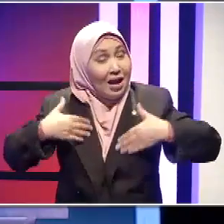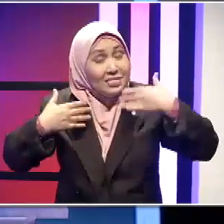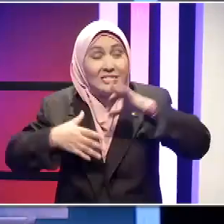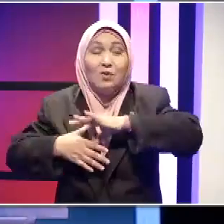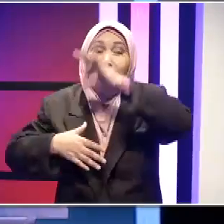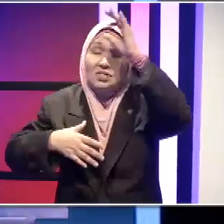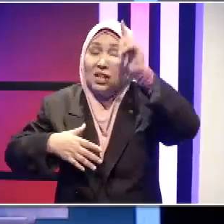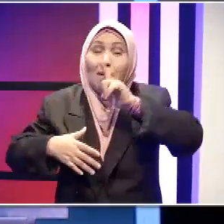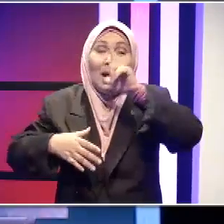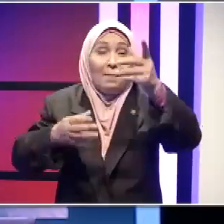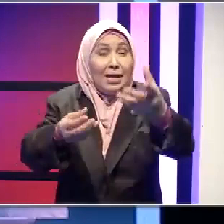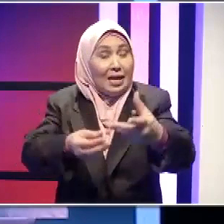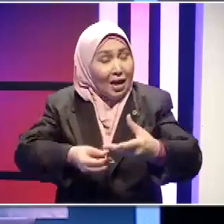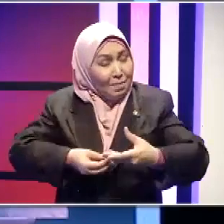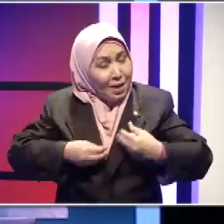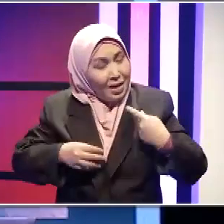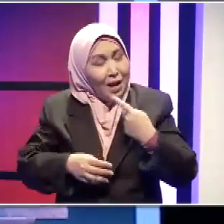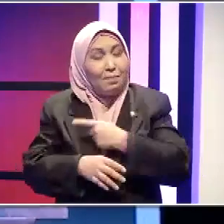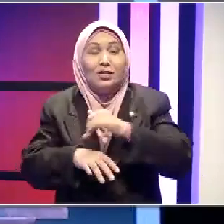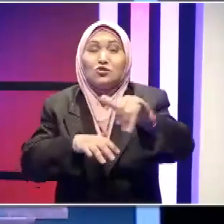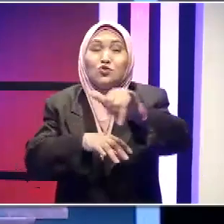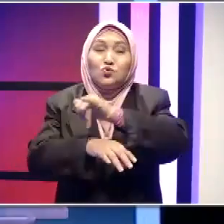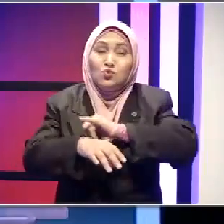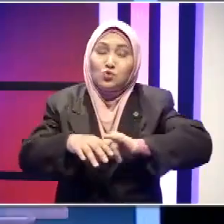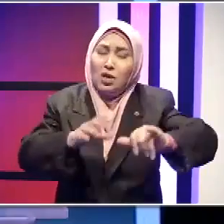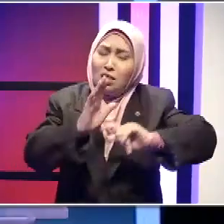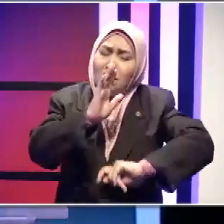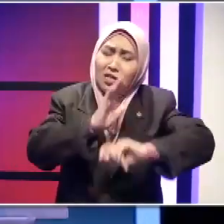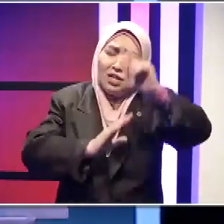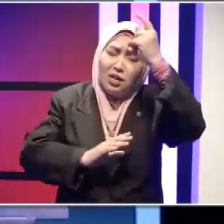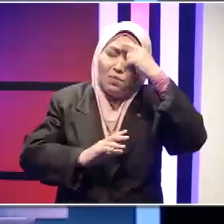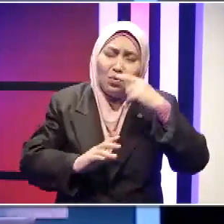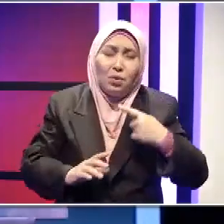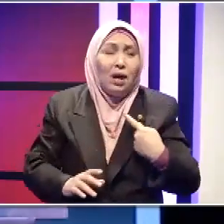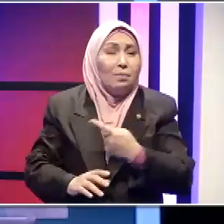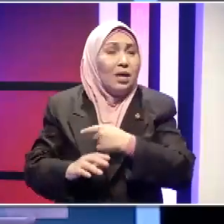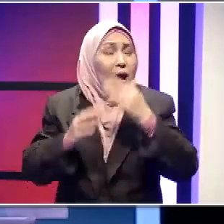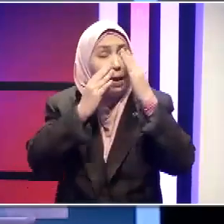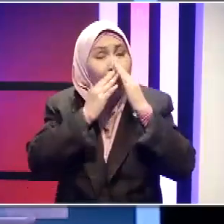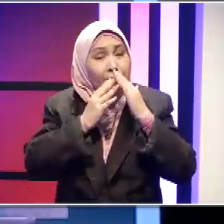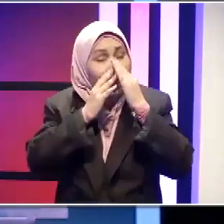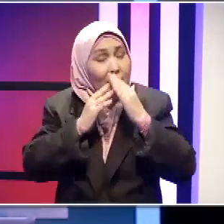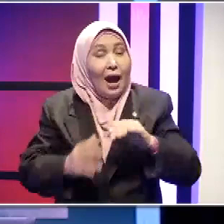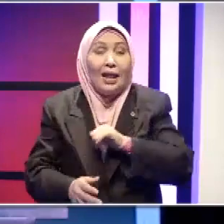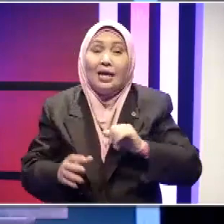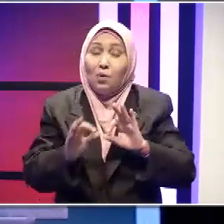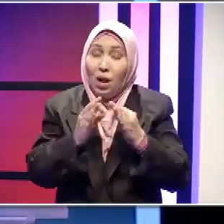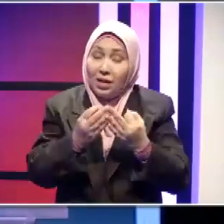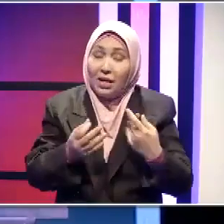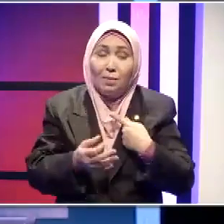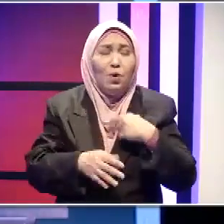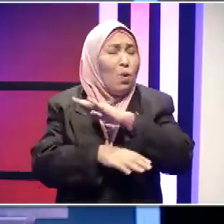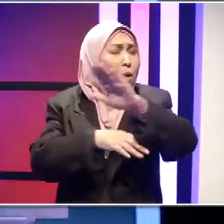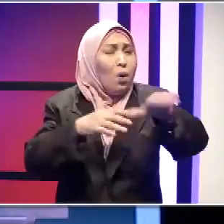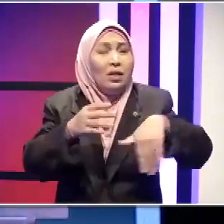selamanya punya telah kemerdekaan ialah surga yang tertinggi buat kami Amin ya robbal alamin wakamiya dikeroyok Kami selalu